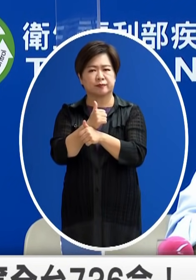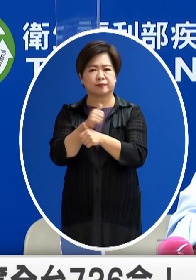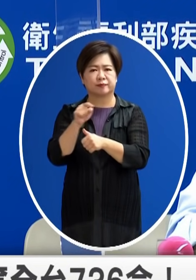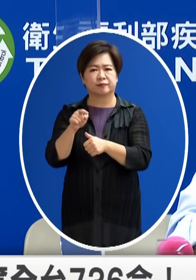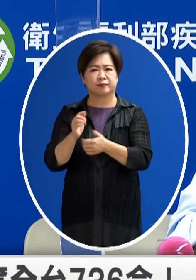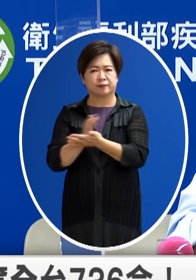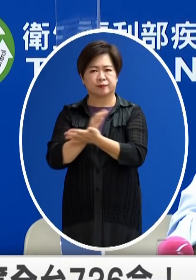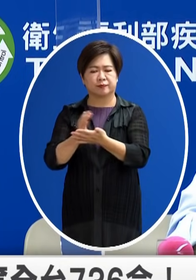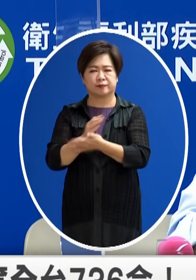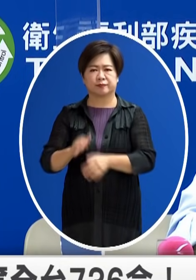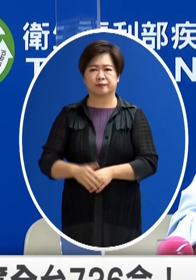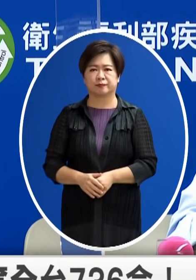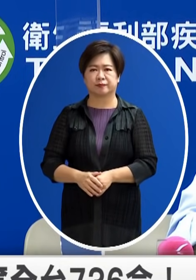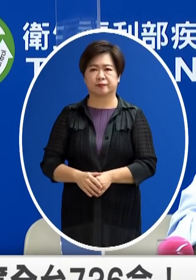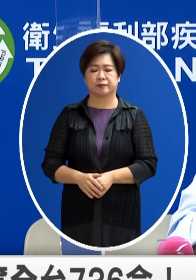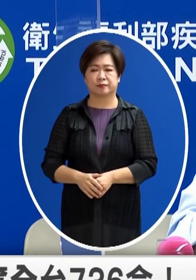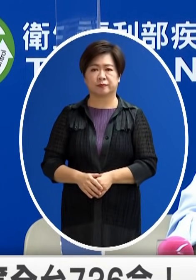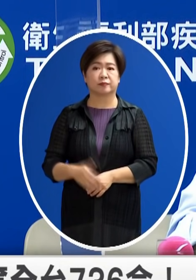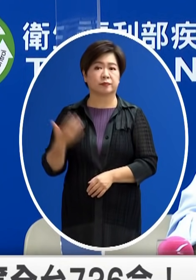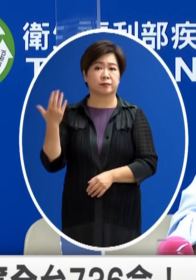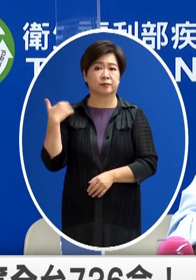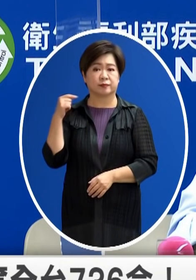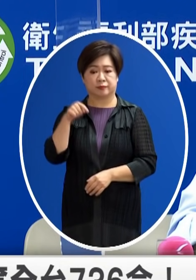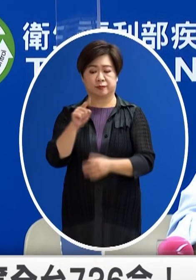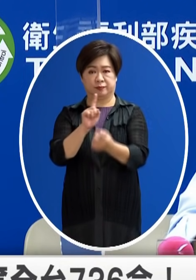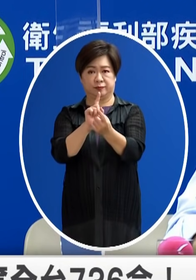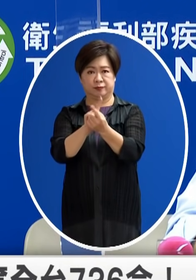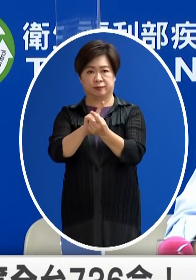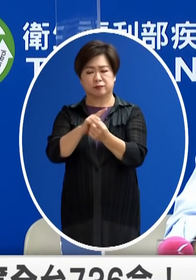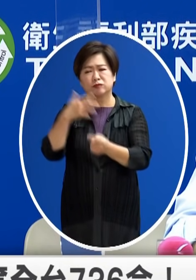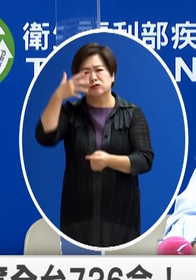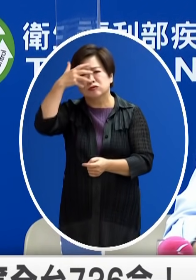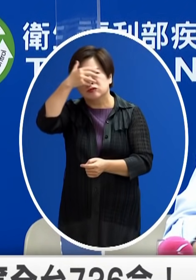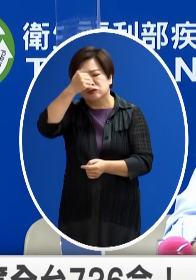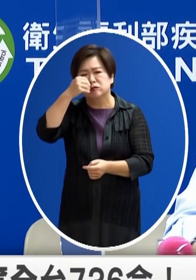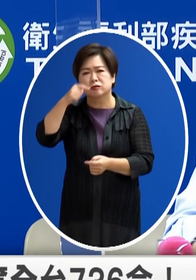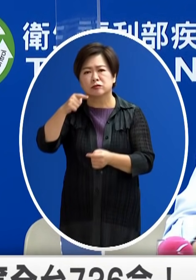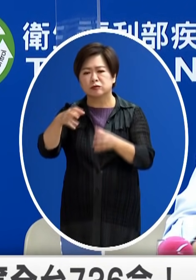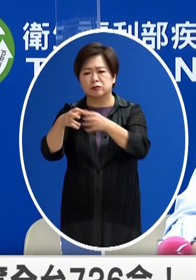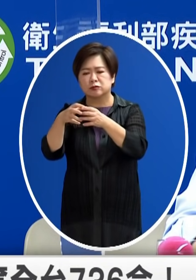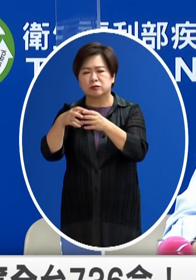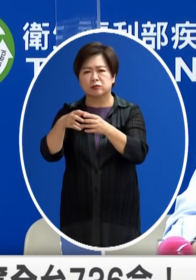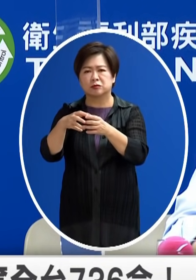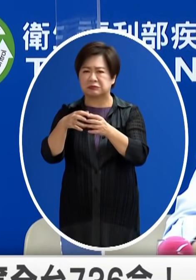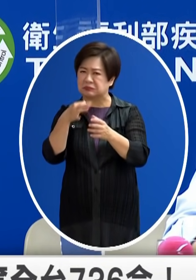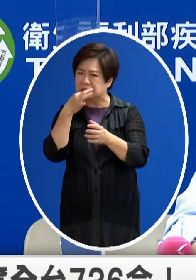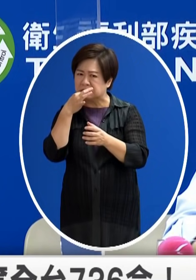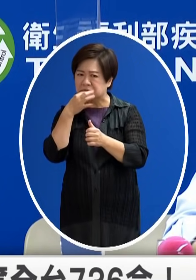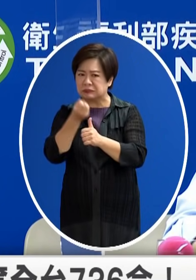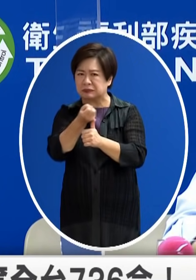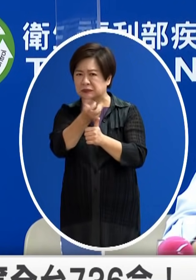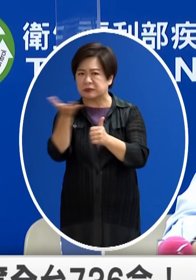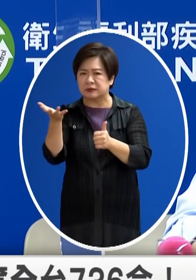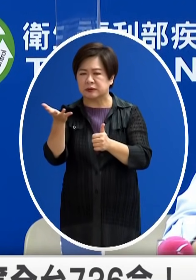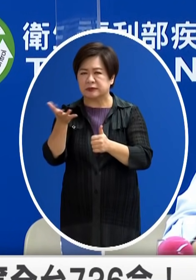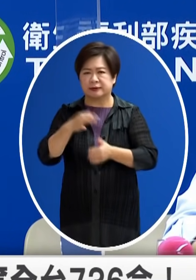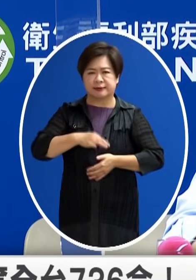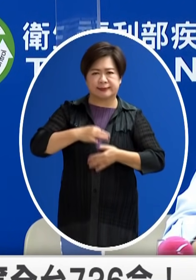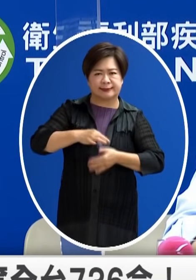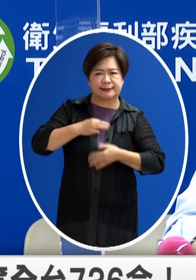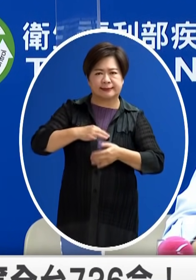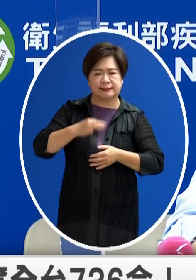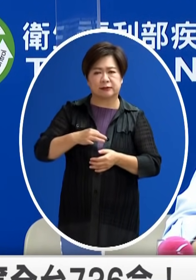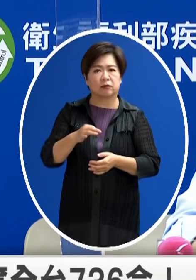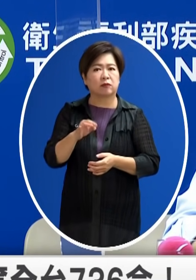当然在以前就是大家对于这种好，就年长者的一个群聚也是一个非常关心的哈，因为毕